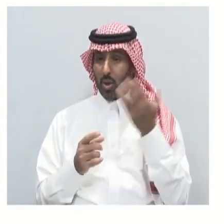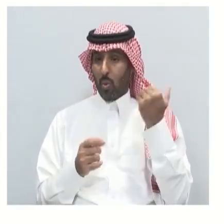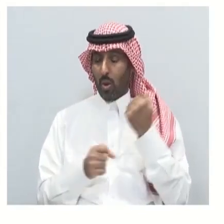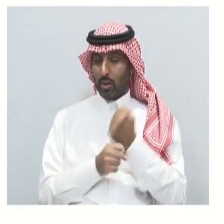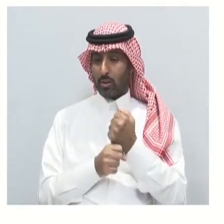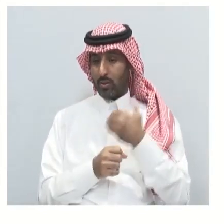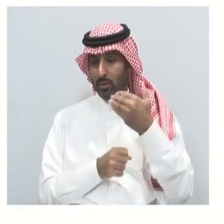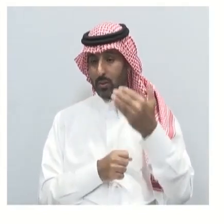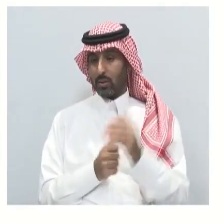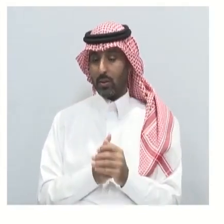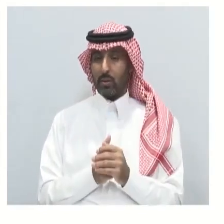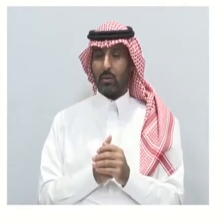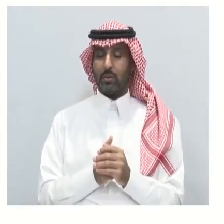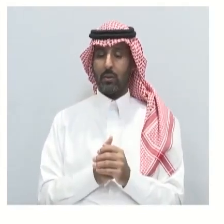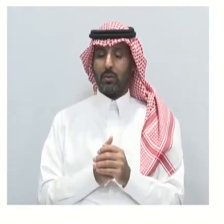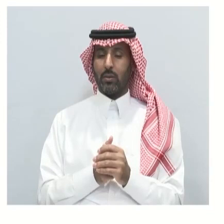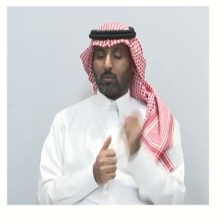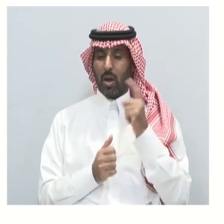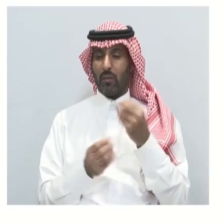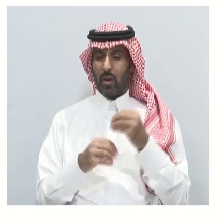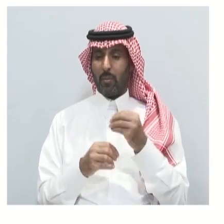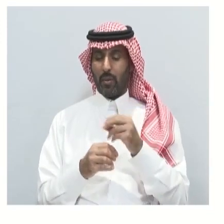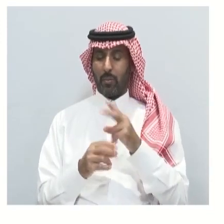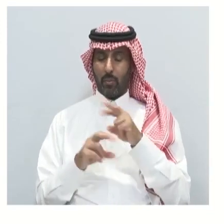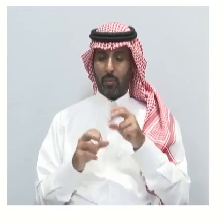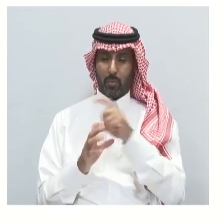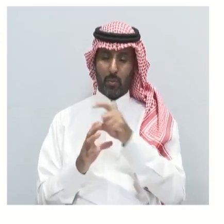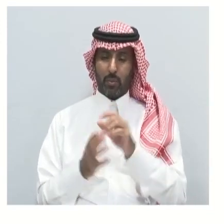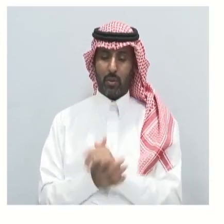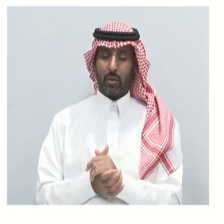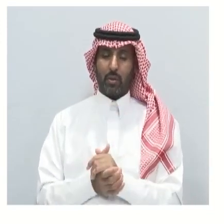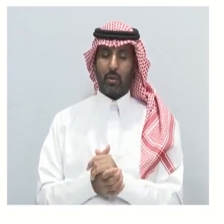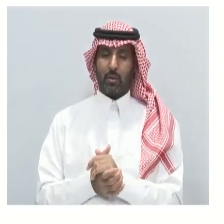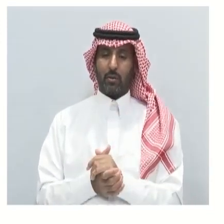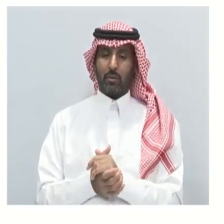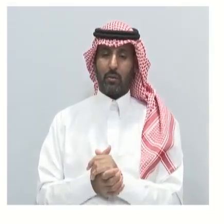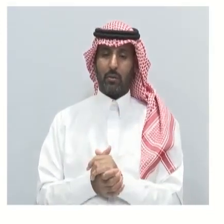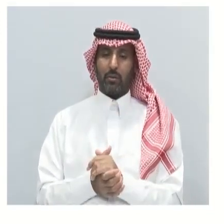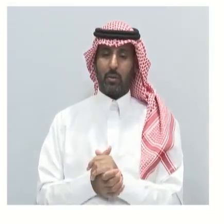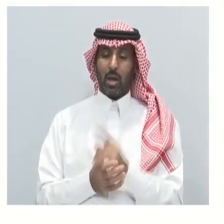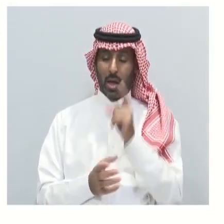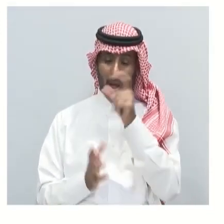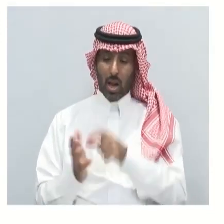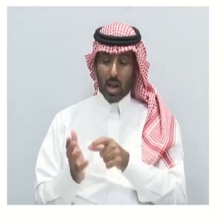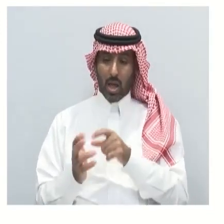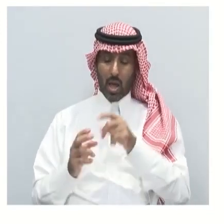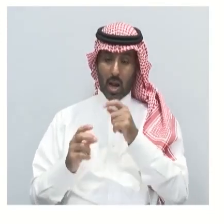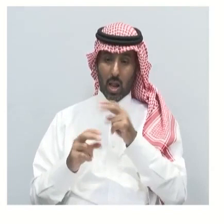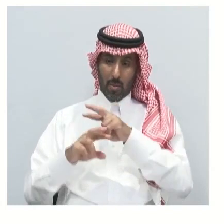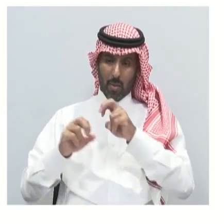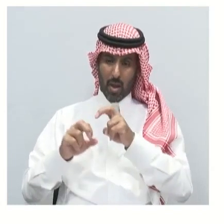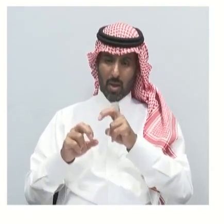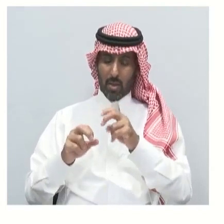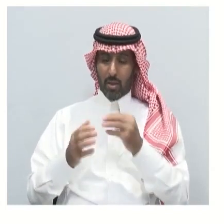البحث فقد تولد لدي معرفه اعمق بموضوعيه وجوانب مختلفه من لذا لذا على الباحث الا يبقل طبعا على